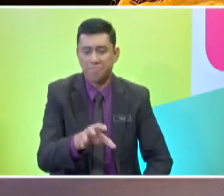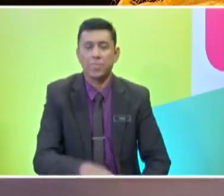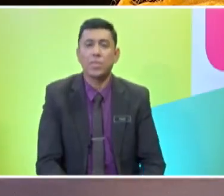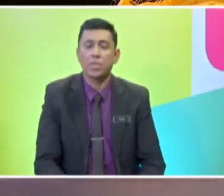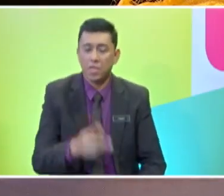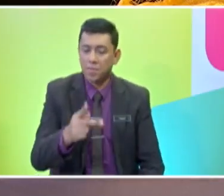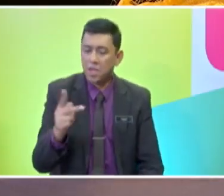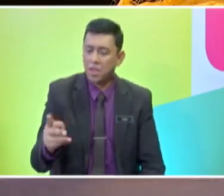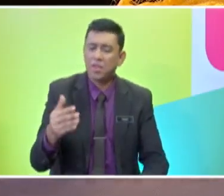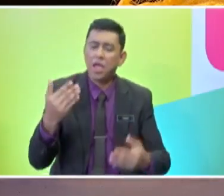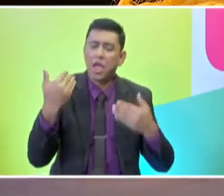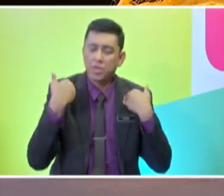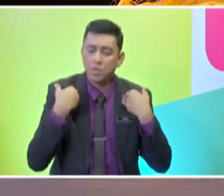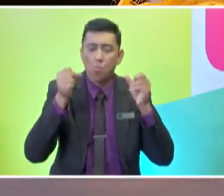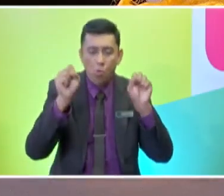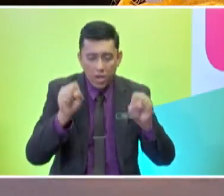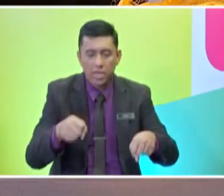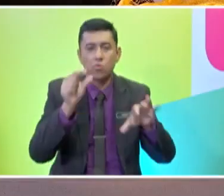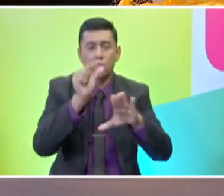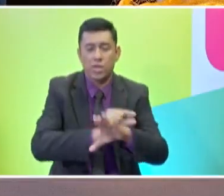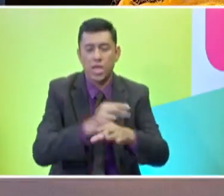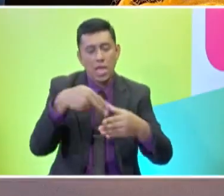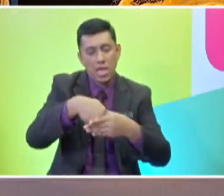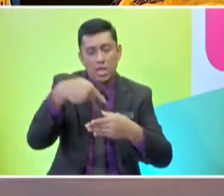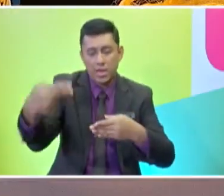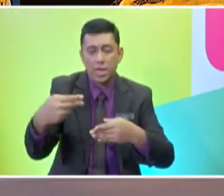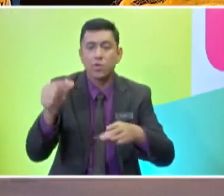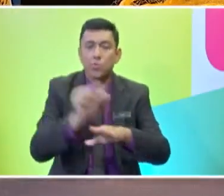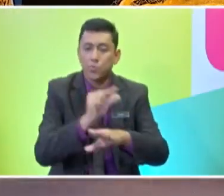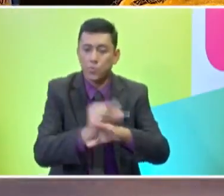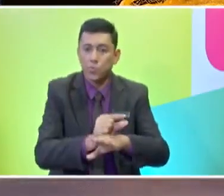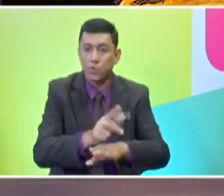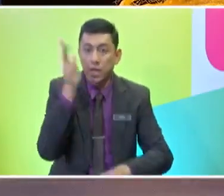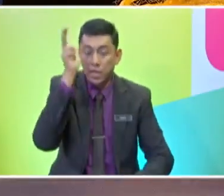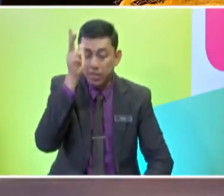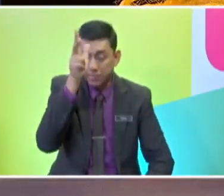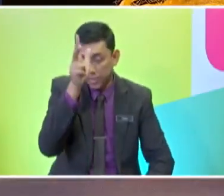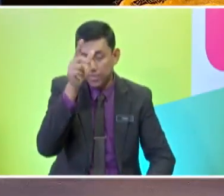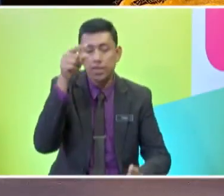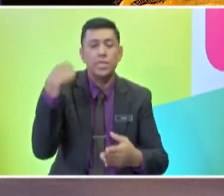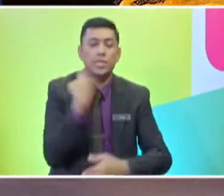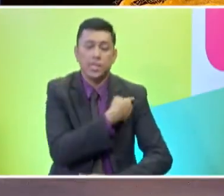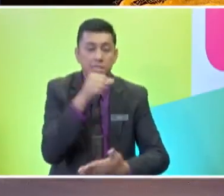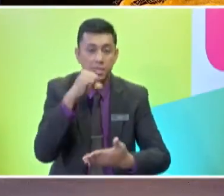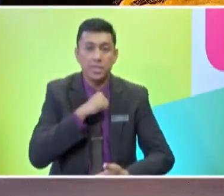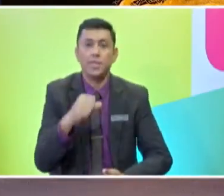kegunaannya untuk kita hasilkan kreativity kita sendiri ya